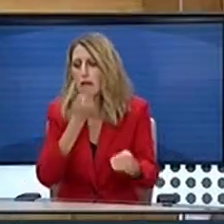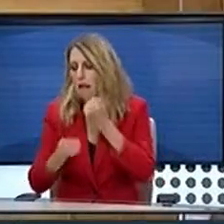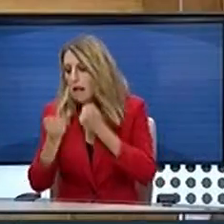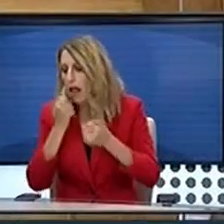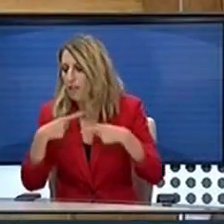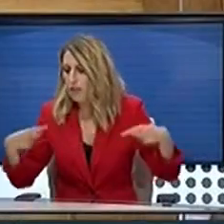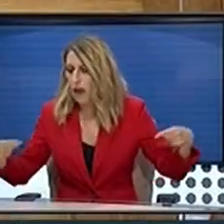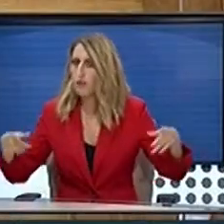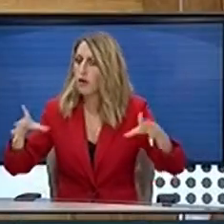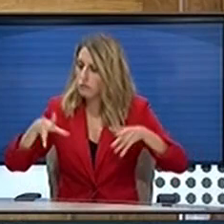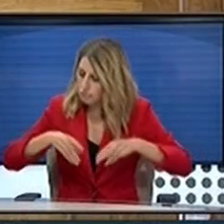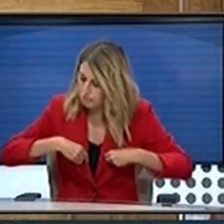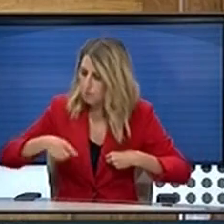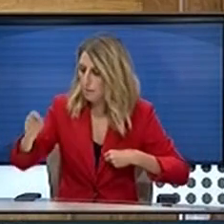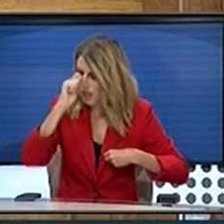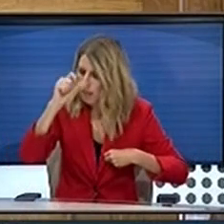σημερινής συνεδρίασης.